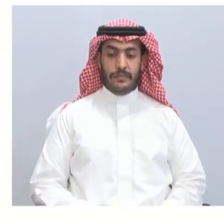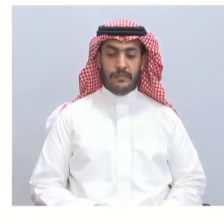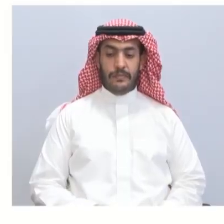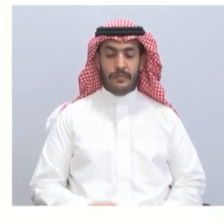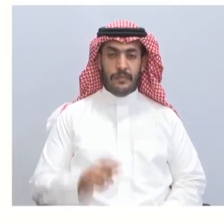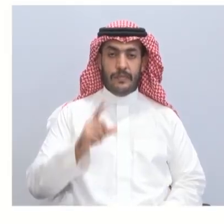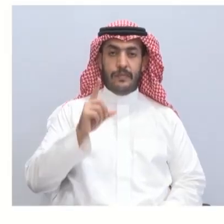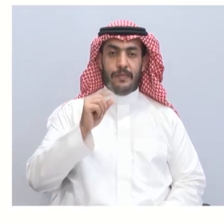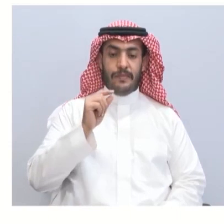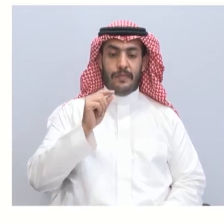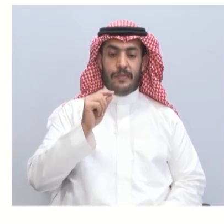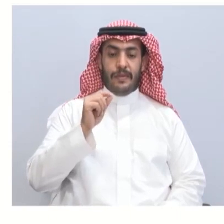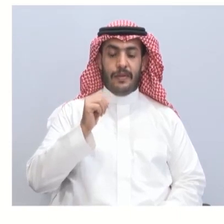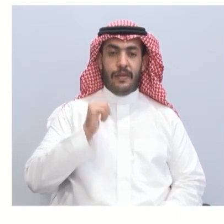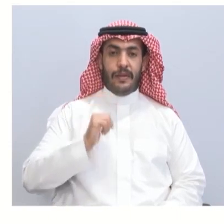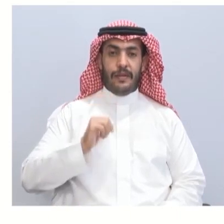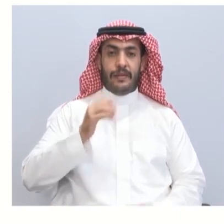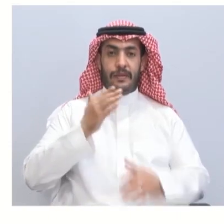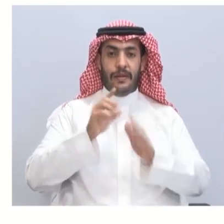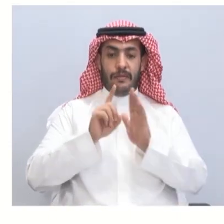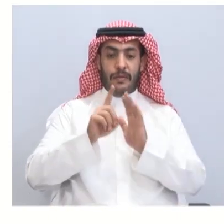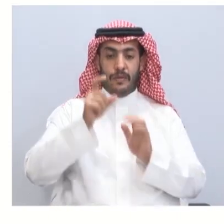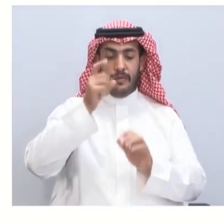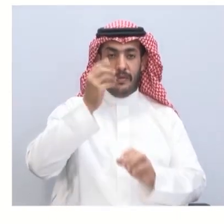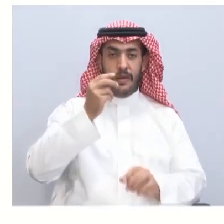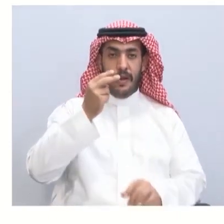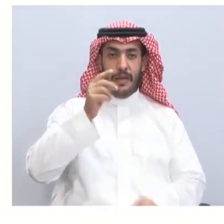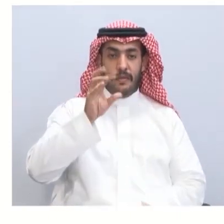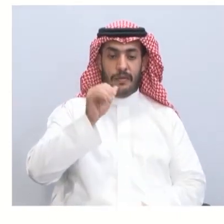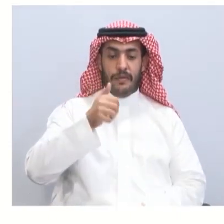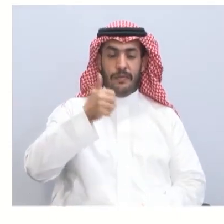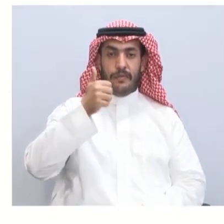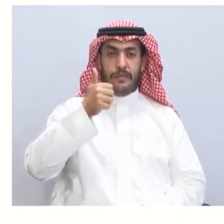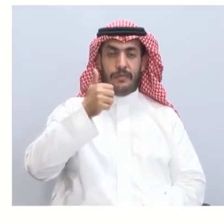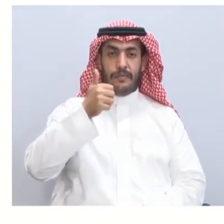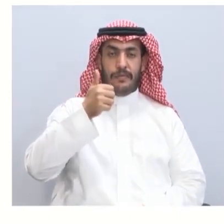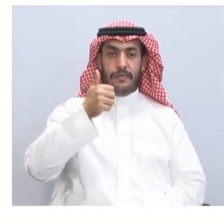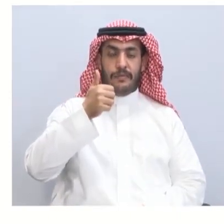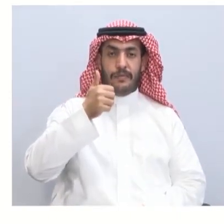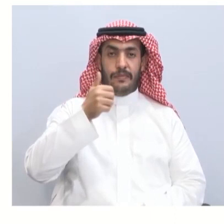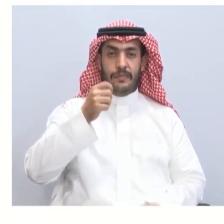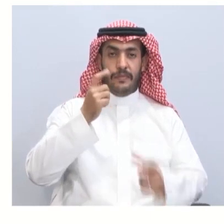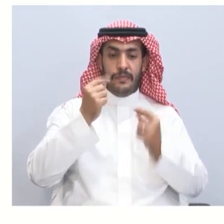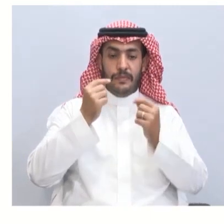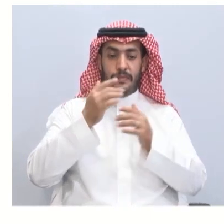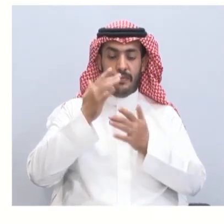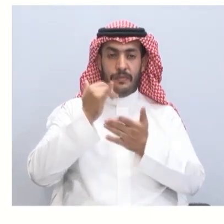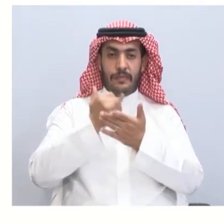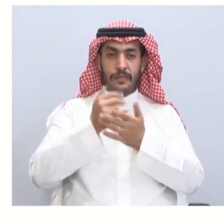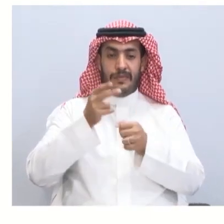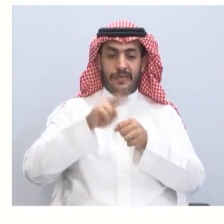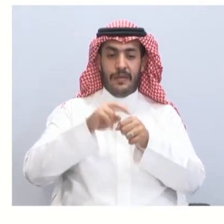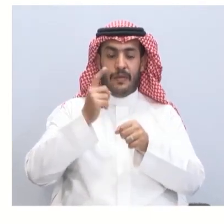احسنتم ابنائي وبنات الطلاب لان الامام ترك بن عبد الله رحمه الله استطاع بشجاعته وحكمته ان